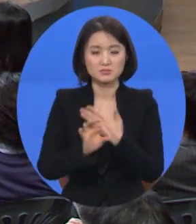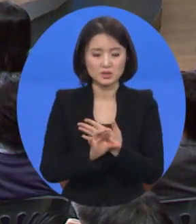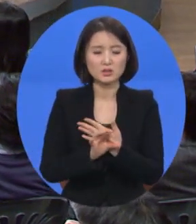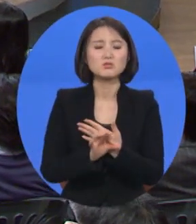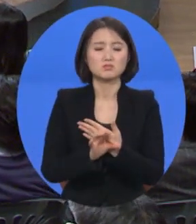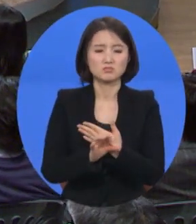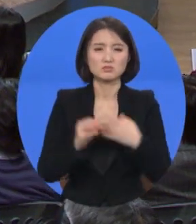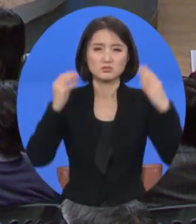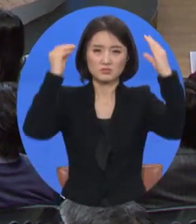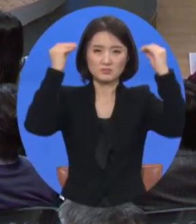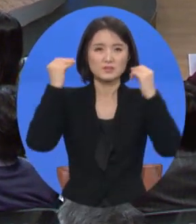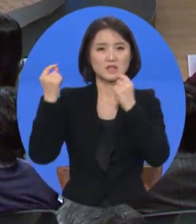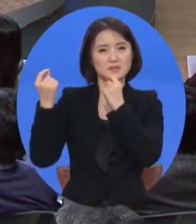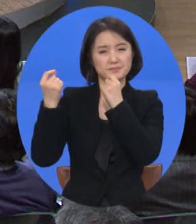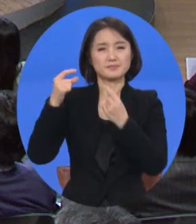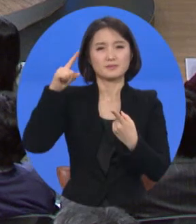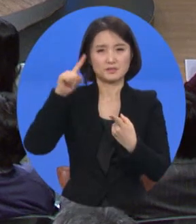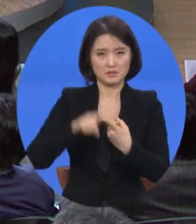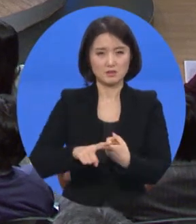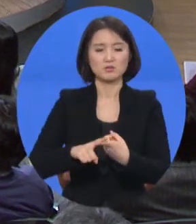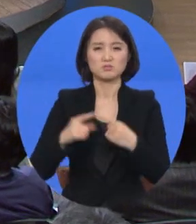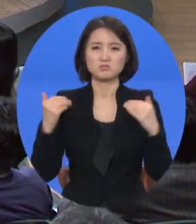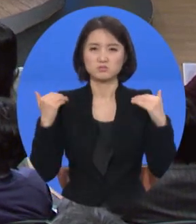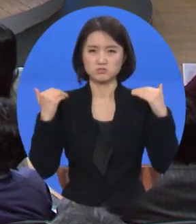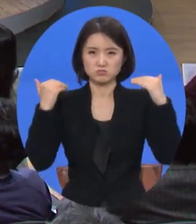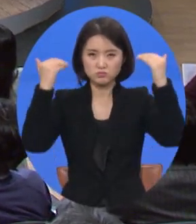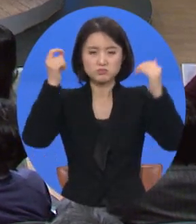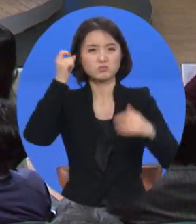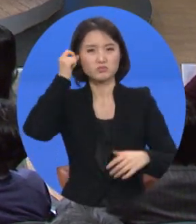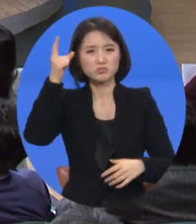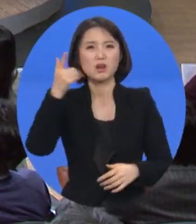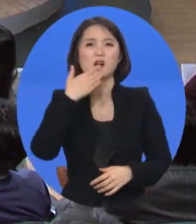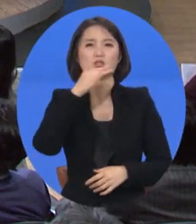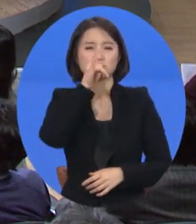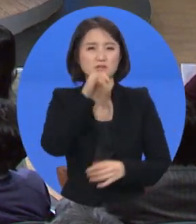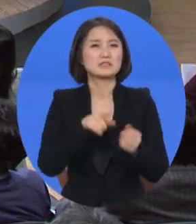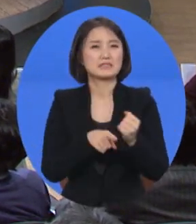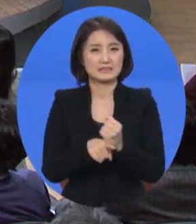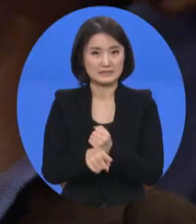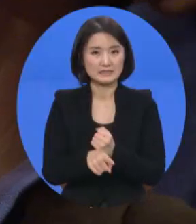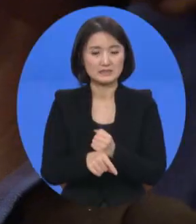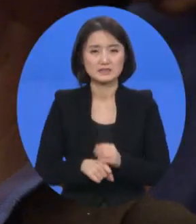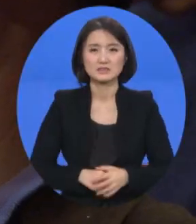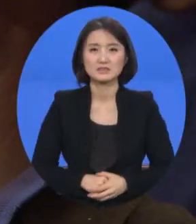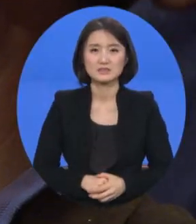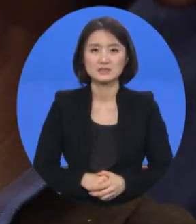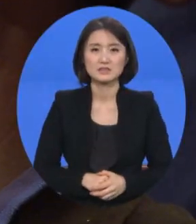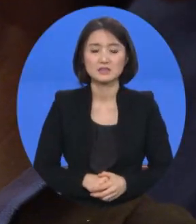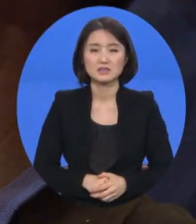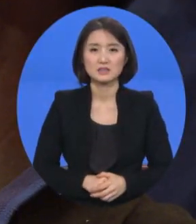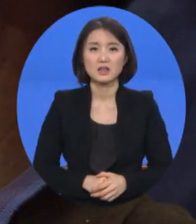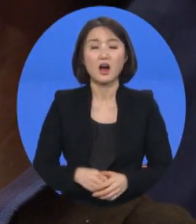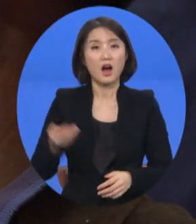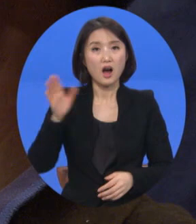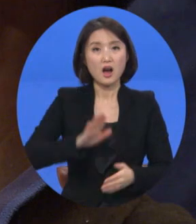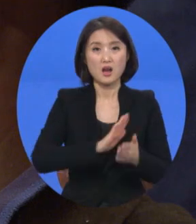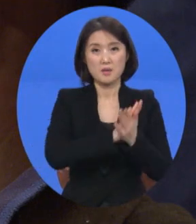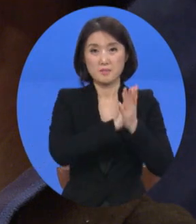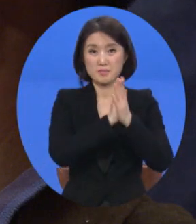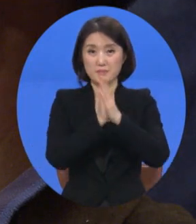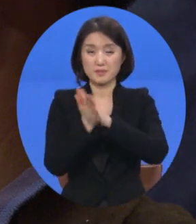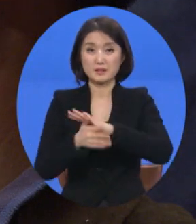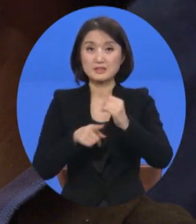없고 사대부의 통일을 유지할 수가 없다는 것을 주역이 말해주는 겁니다 그런데 변하는 데 어느 정도로 밴 하느냐 하면